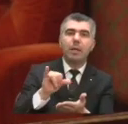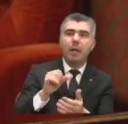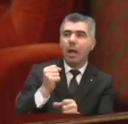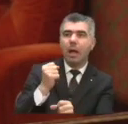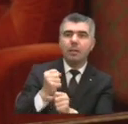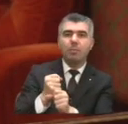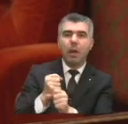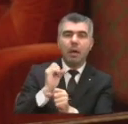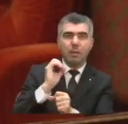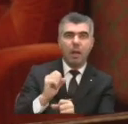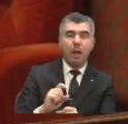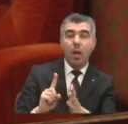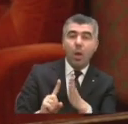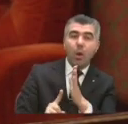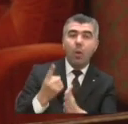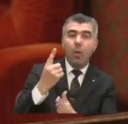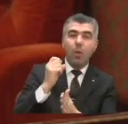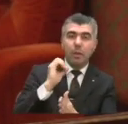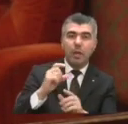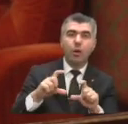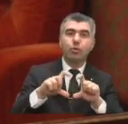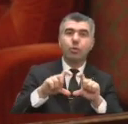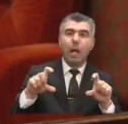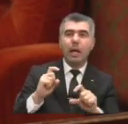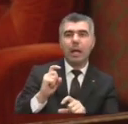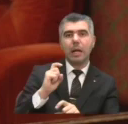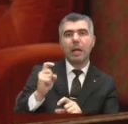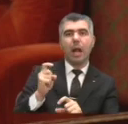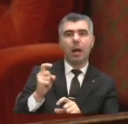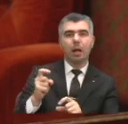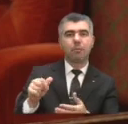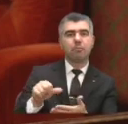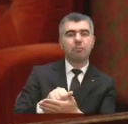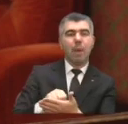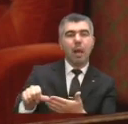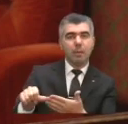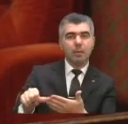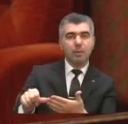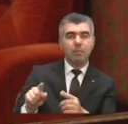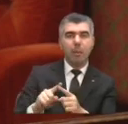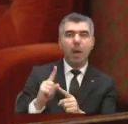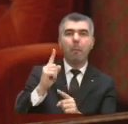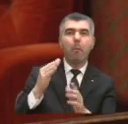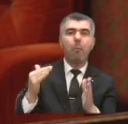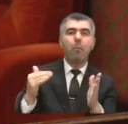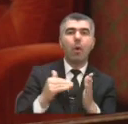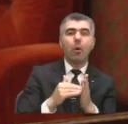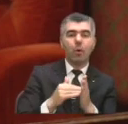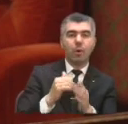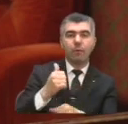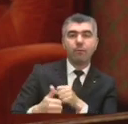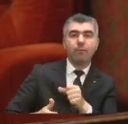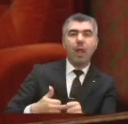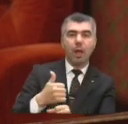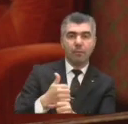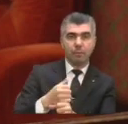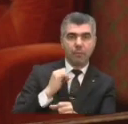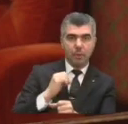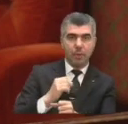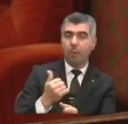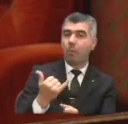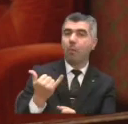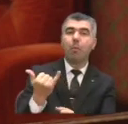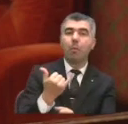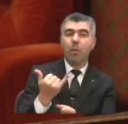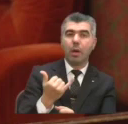ديالهم، ولاول مره درنا واحد الشيك ديال الكراء اللي غادي يقدر يوصل ل 10,000 درهم في السنه، وهذا واحد المبلغ اللي يقدر يكون مهم في